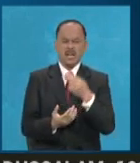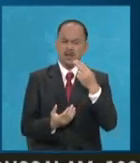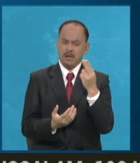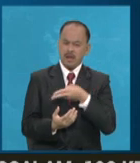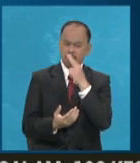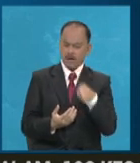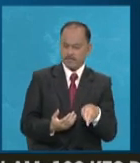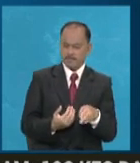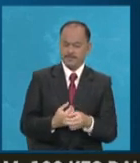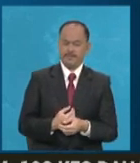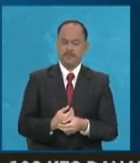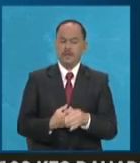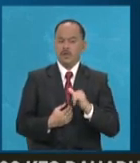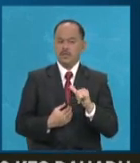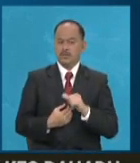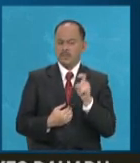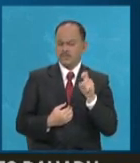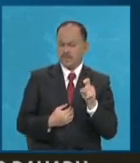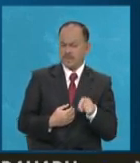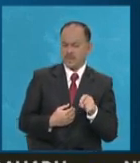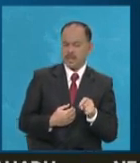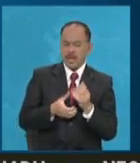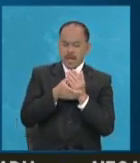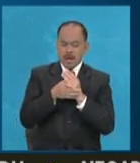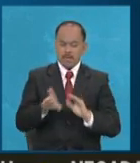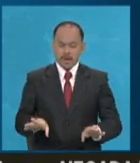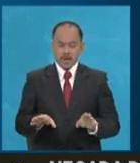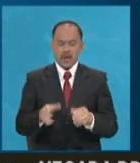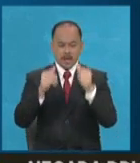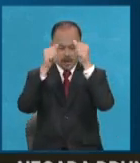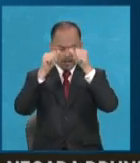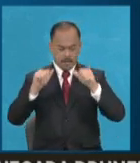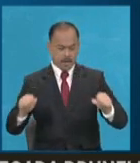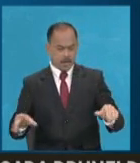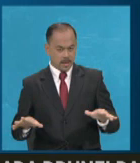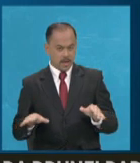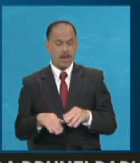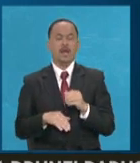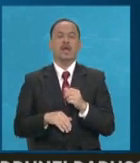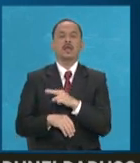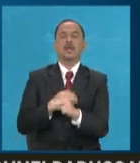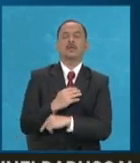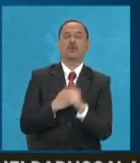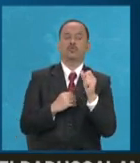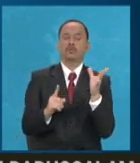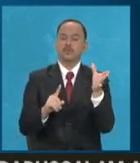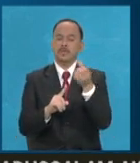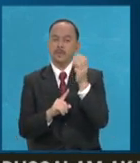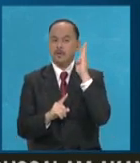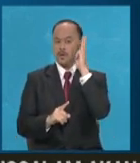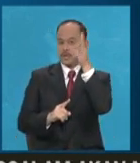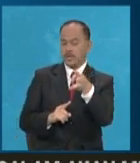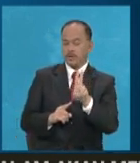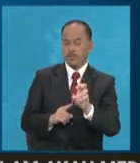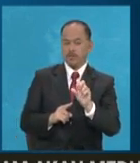dalam sama-sama memastikan kesejahteraan dan keamanan negara demi mencapai wawasan negara Brunei Darussalam